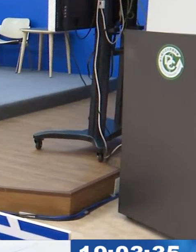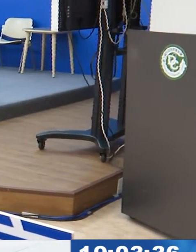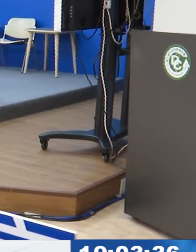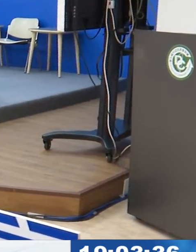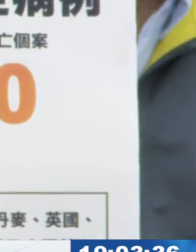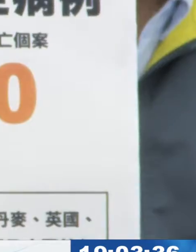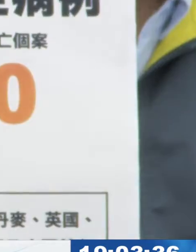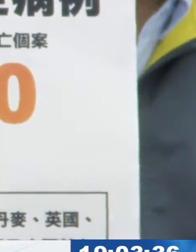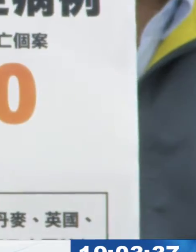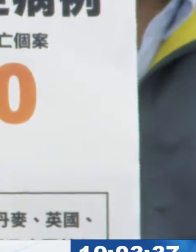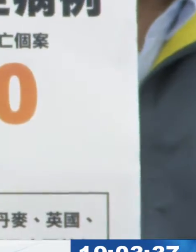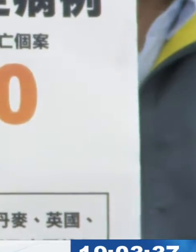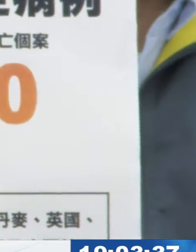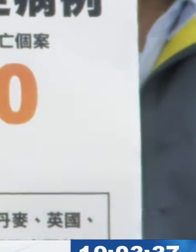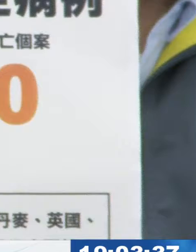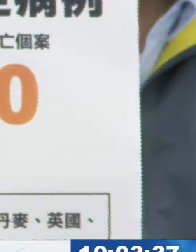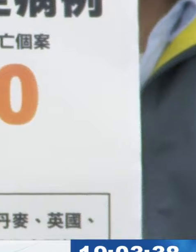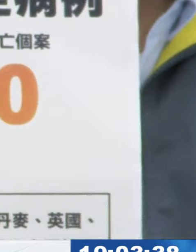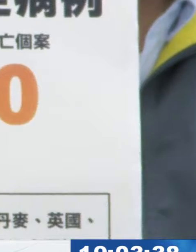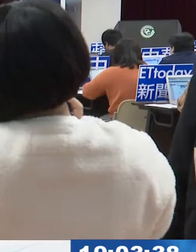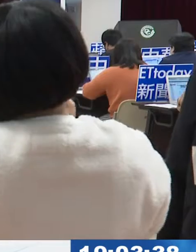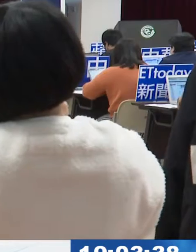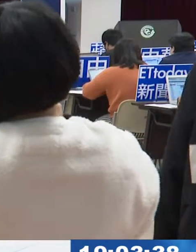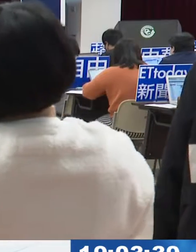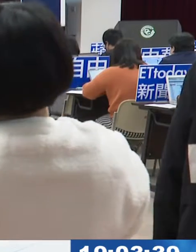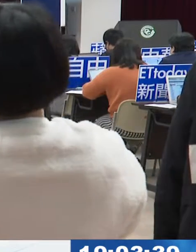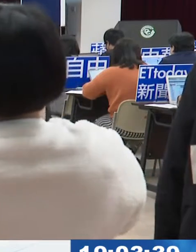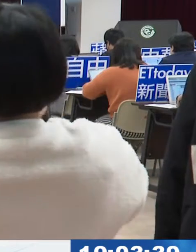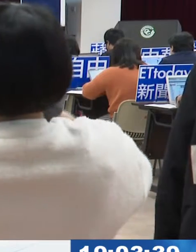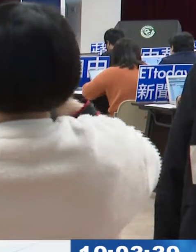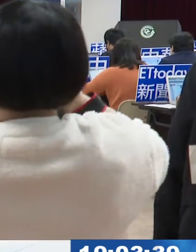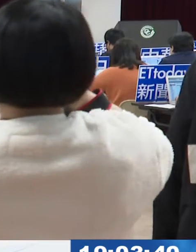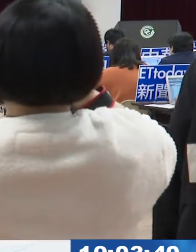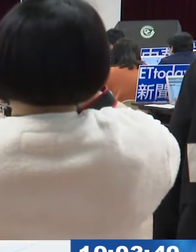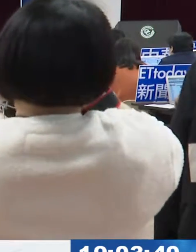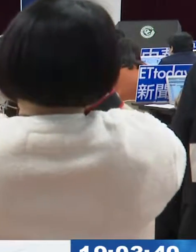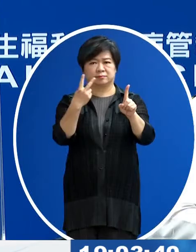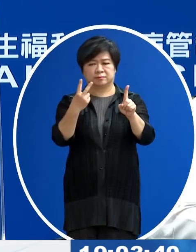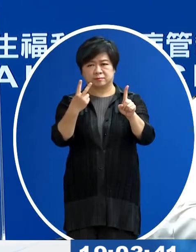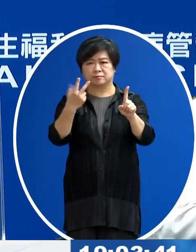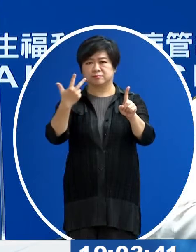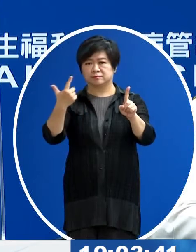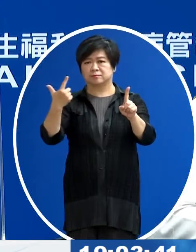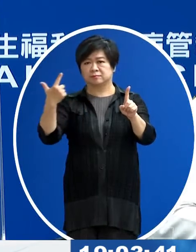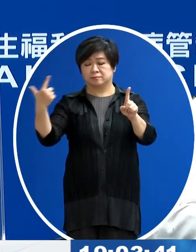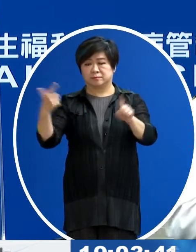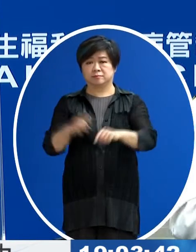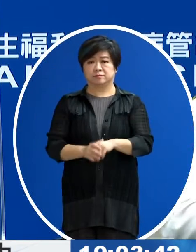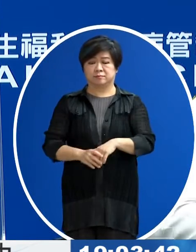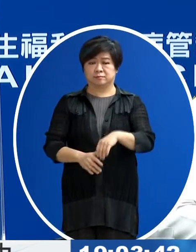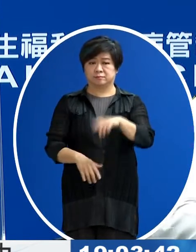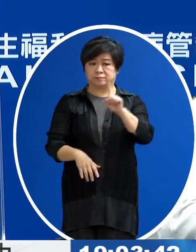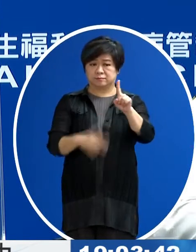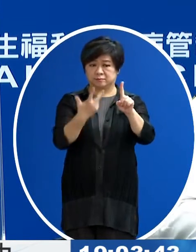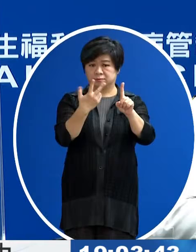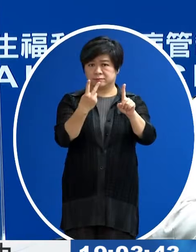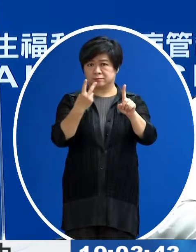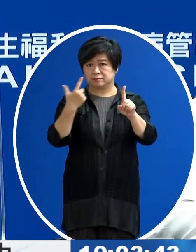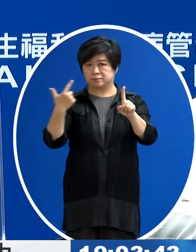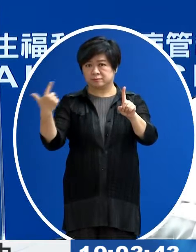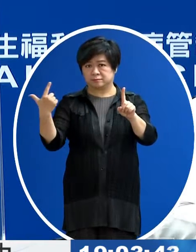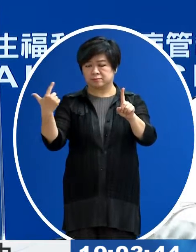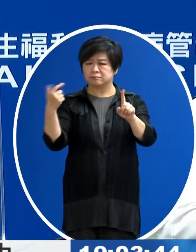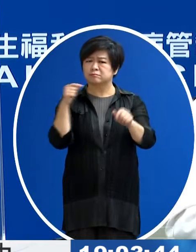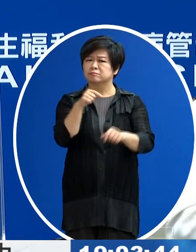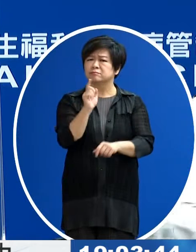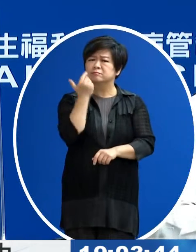机群居案件，又新增一名清洁工确诊，累计已经有5个案例。 哦，那17266哈，它主要加是